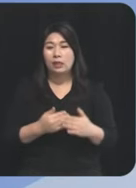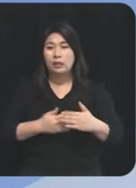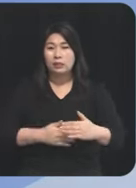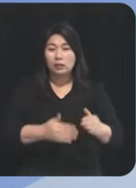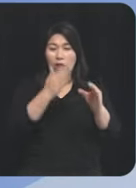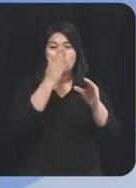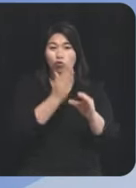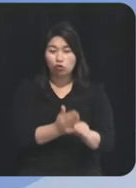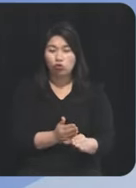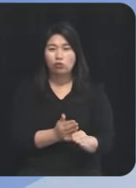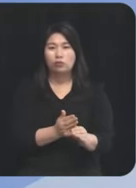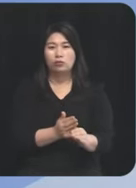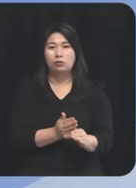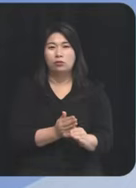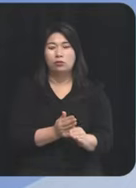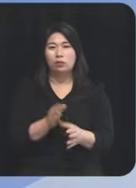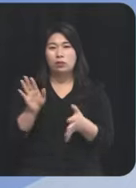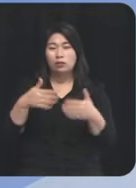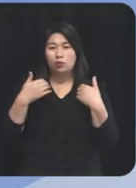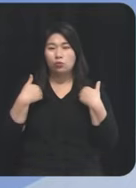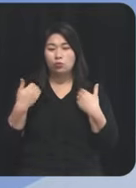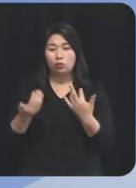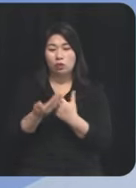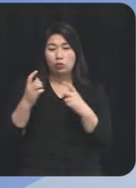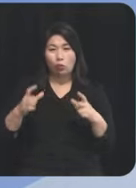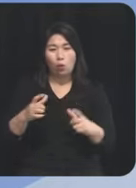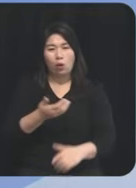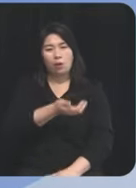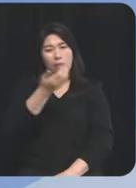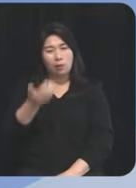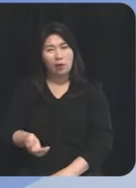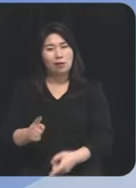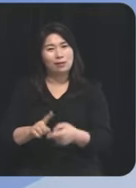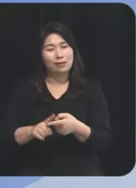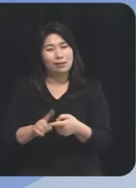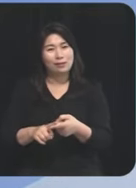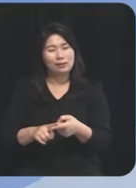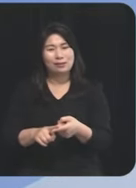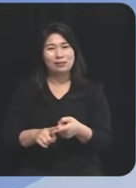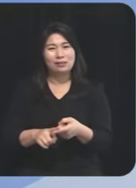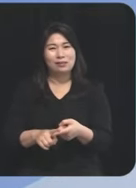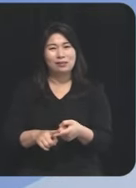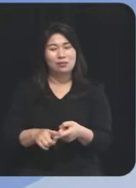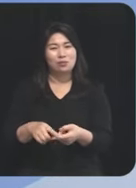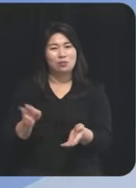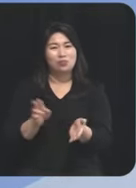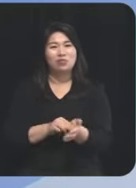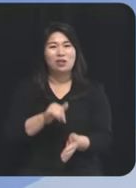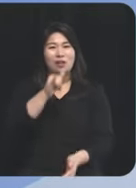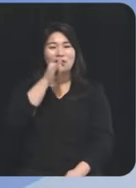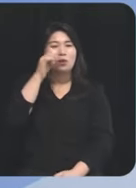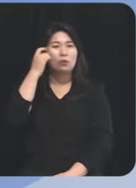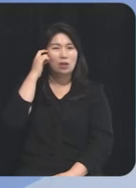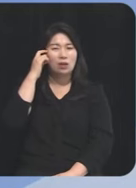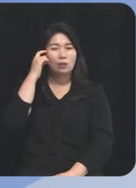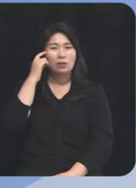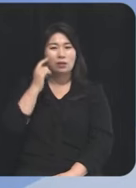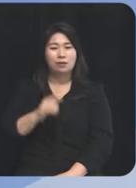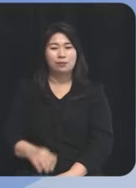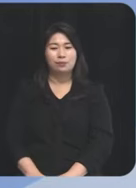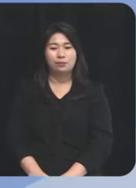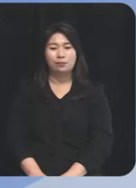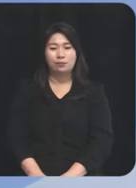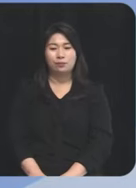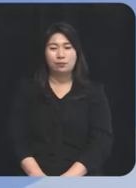중인 프로젝트들을 도가 떠안는 것은 실익적 관점에서도 저는 문제가 있다고 생각합니다.